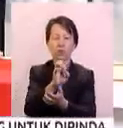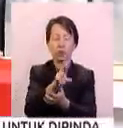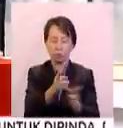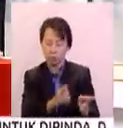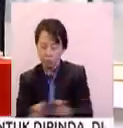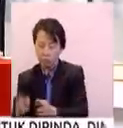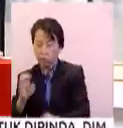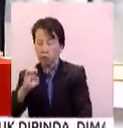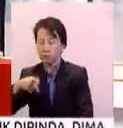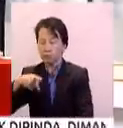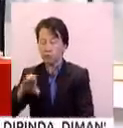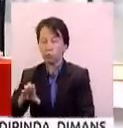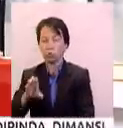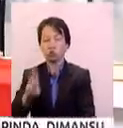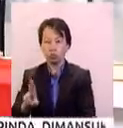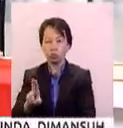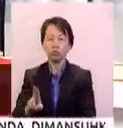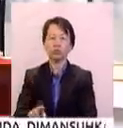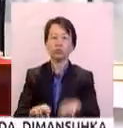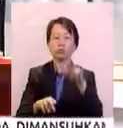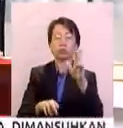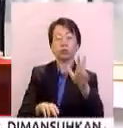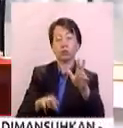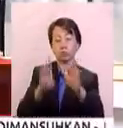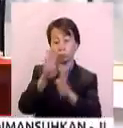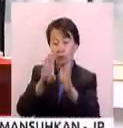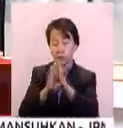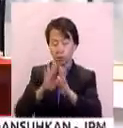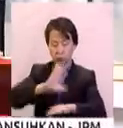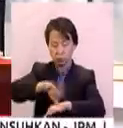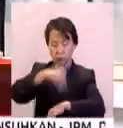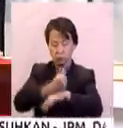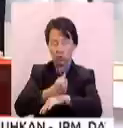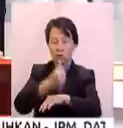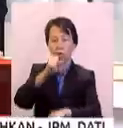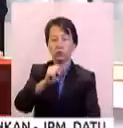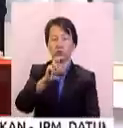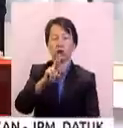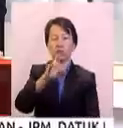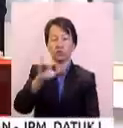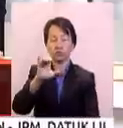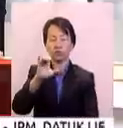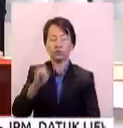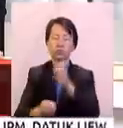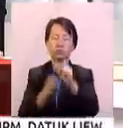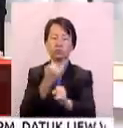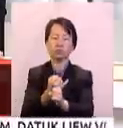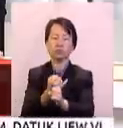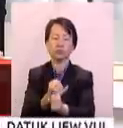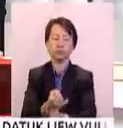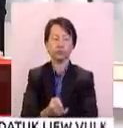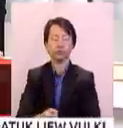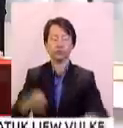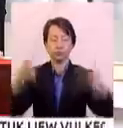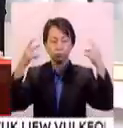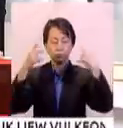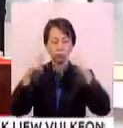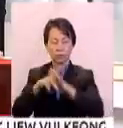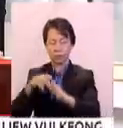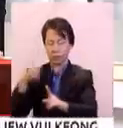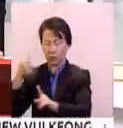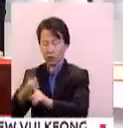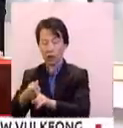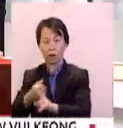ekonomi EPU sebanyak RM3 bilion untuk menubuhkan SRC International. Menurut bekas Timbalan Ketua Pengarah